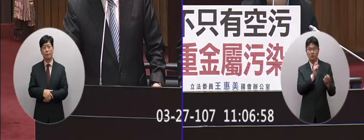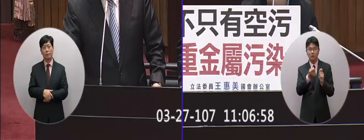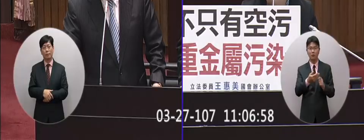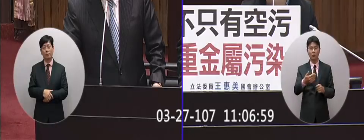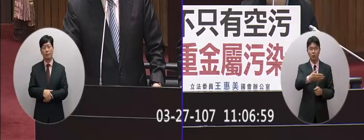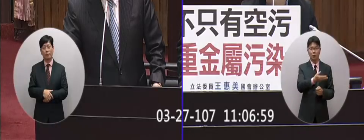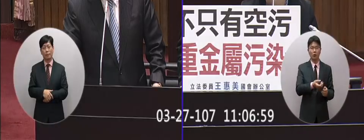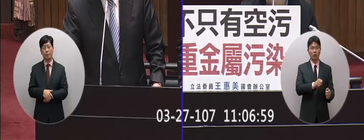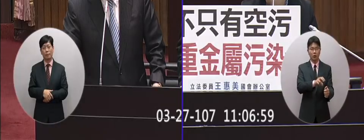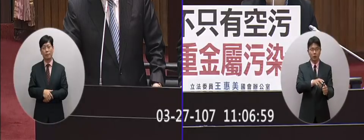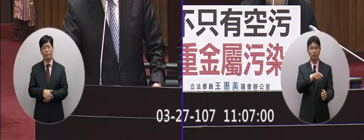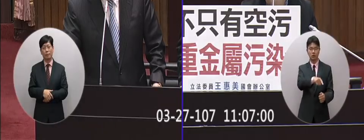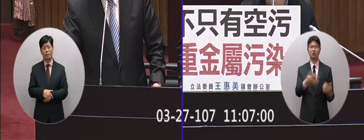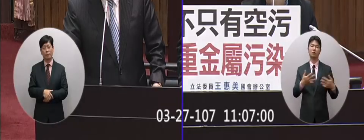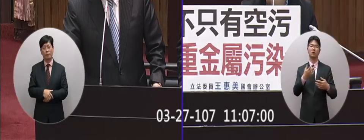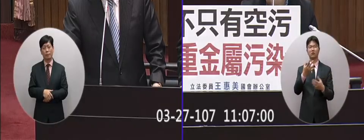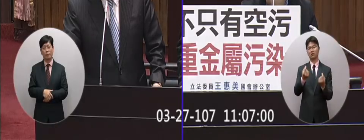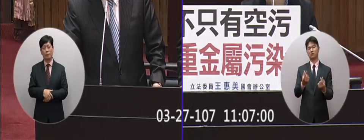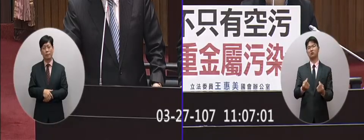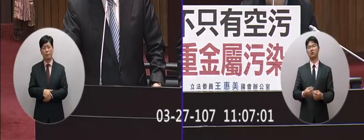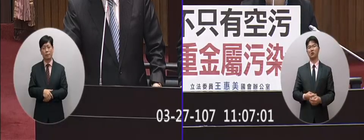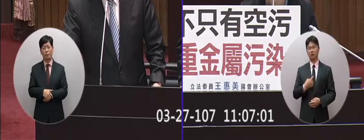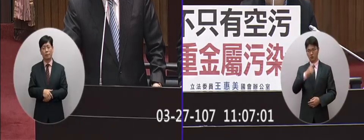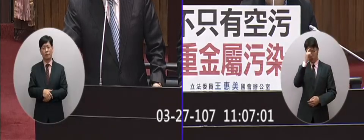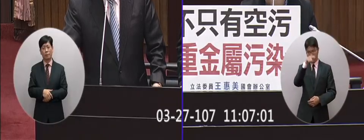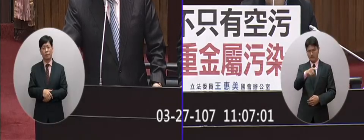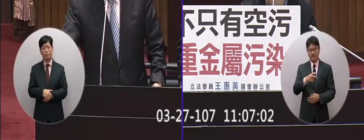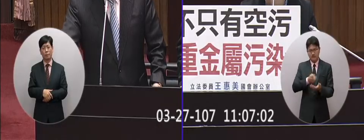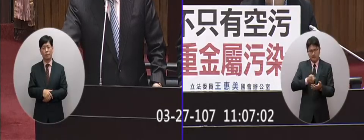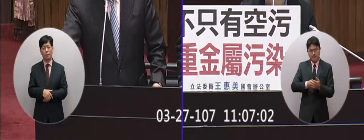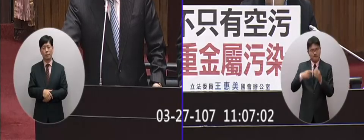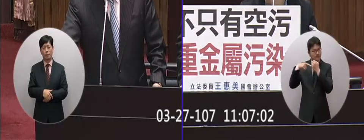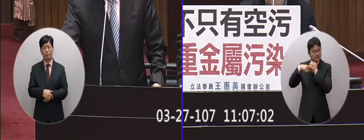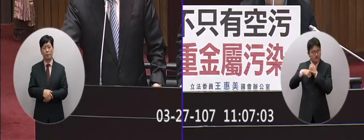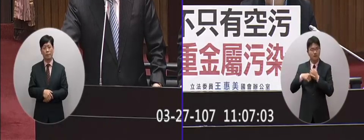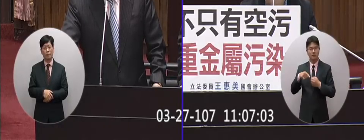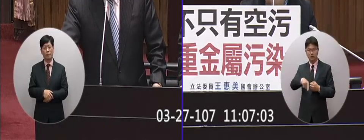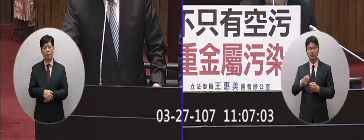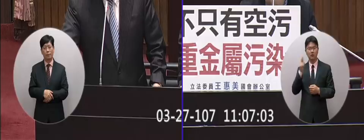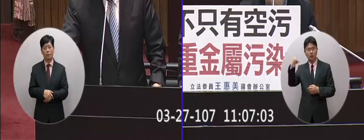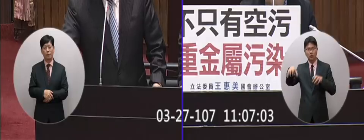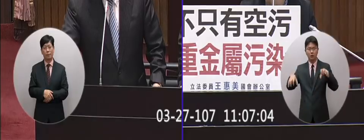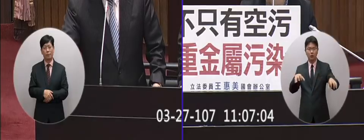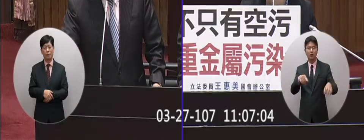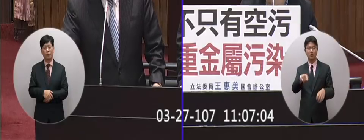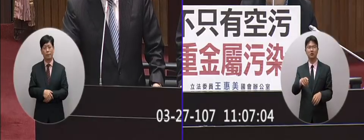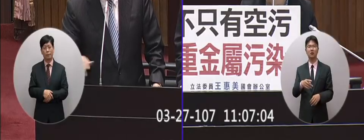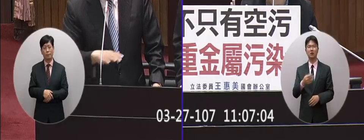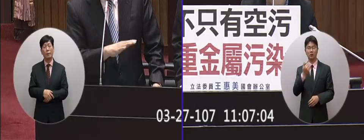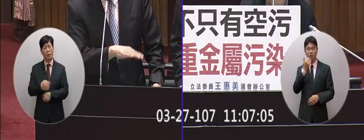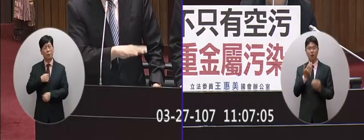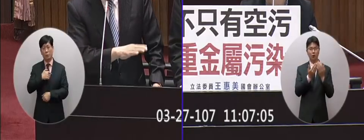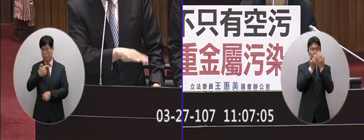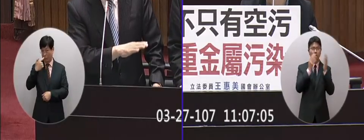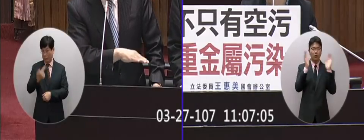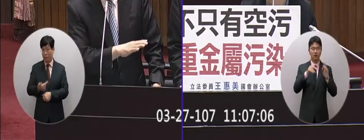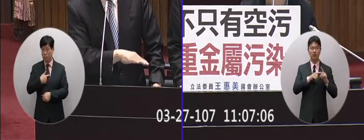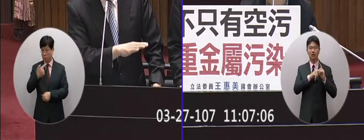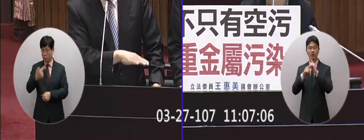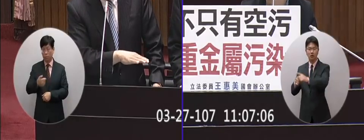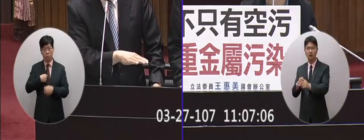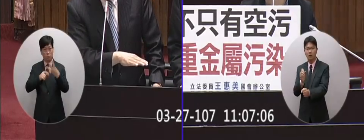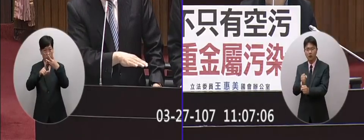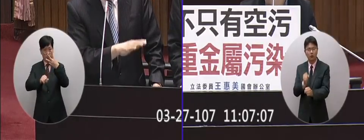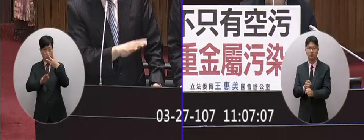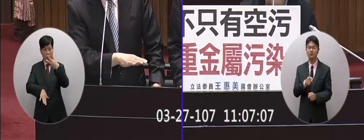一样。所以我在这边还是要拜托你们神圣的考虑，因为这些地区真的是比较偏远， 我们 你要叫这些读书的孩子们去那边打